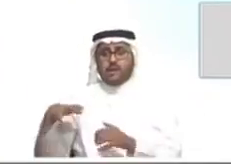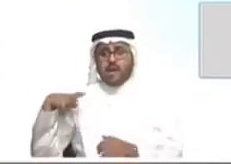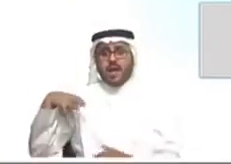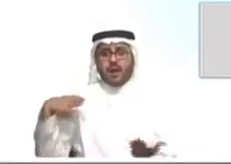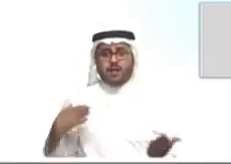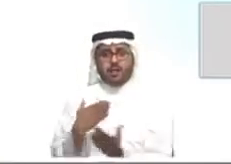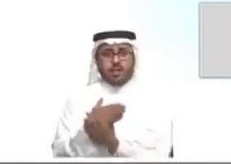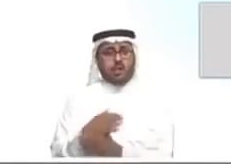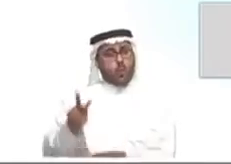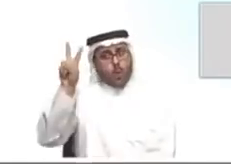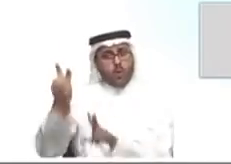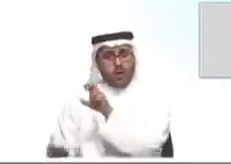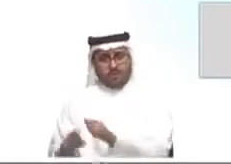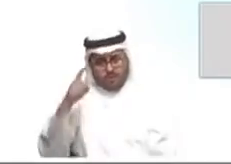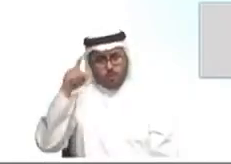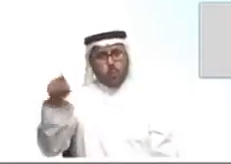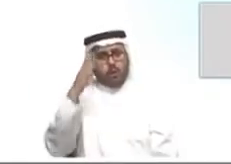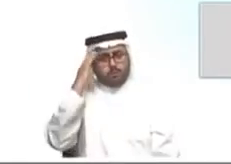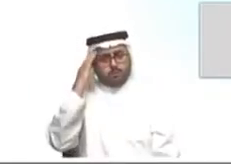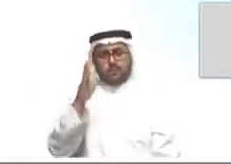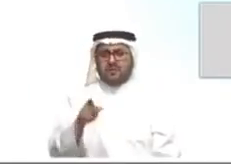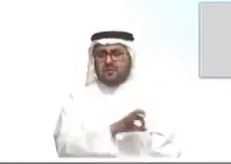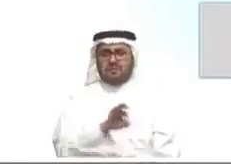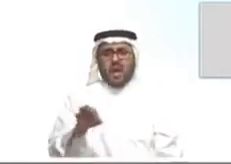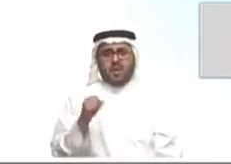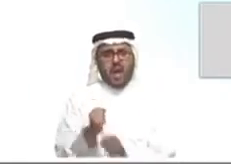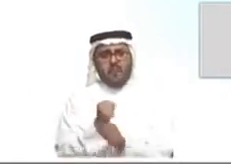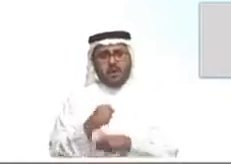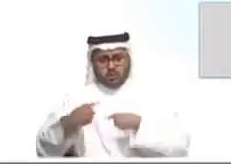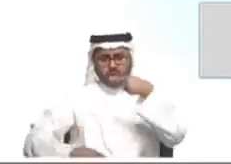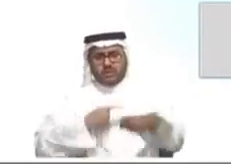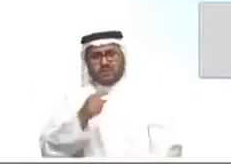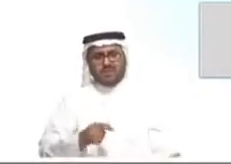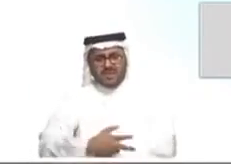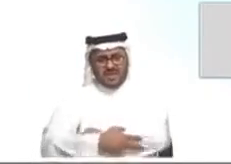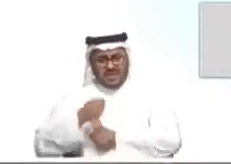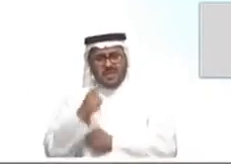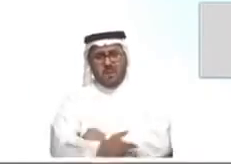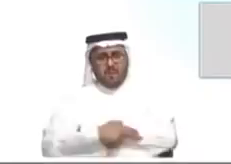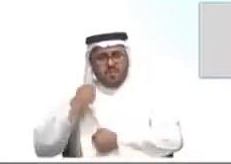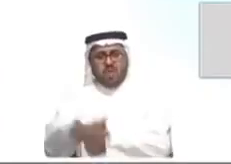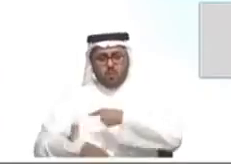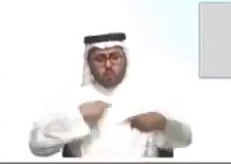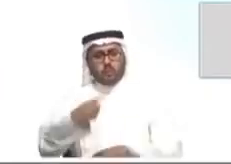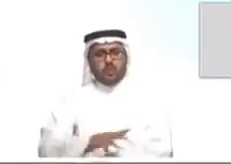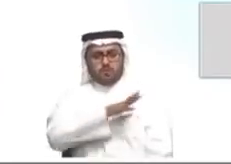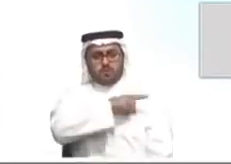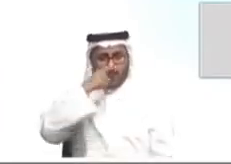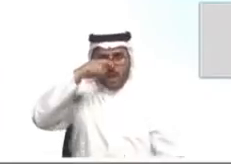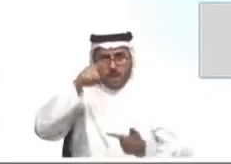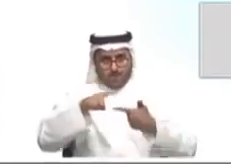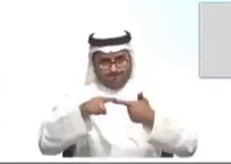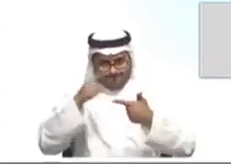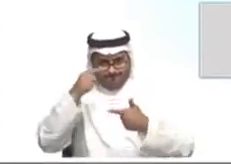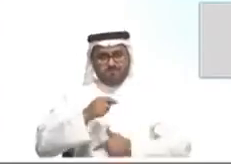واضحة. كان الجميع أيضا يتكلم أو يتحدث عن العمل على استمرار في تقديم الدعم الكامل للقضية الفلسطينية.